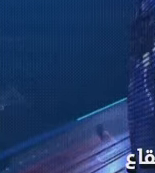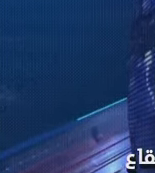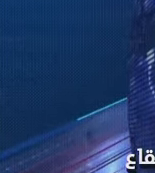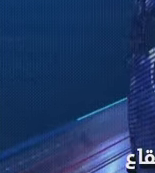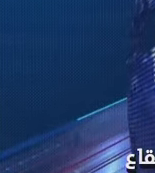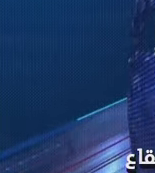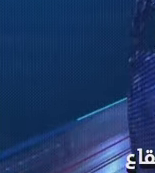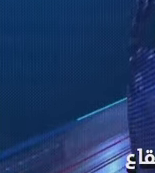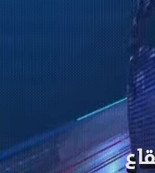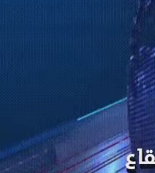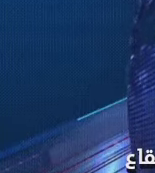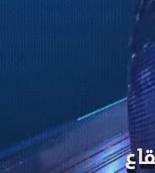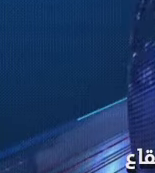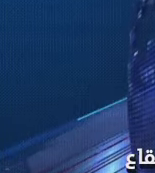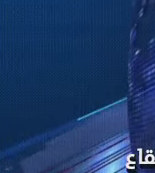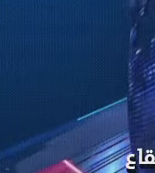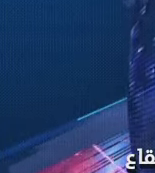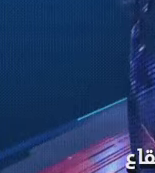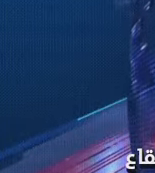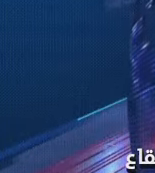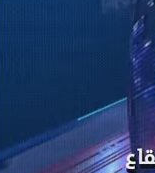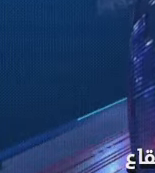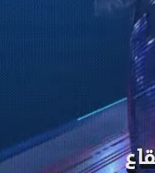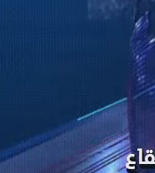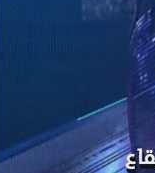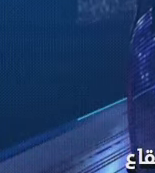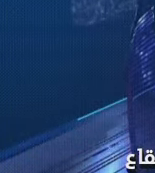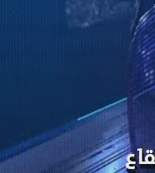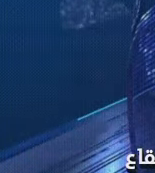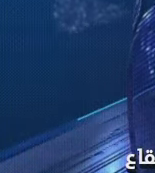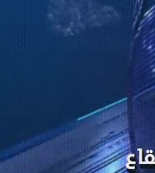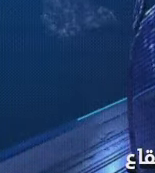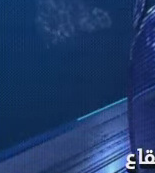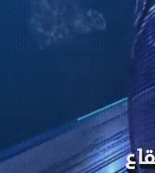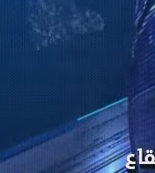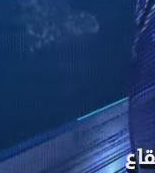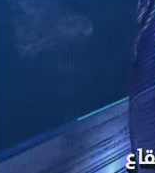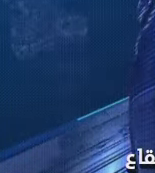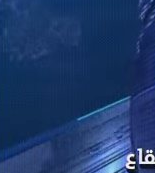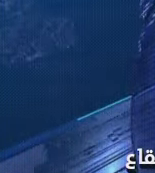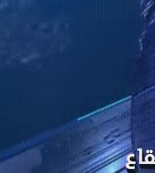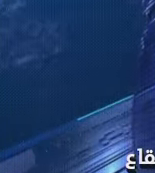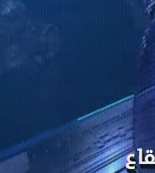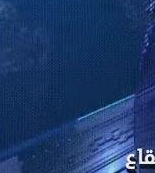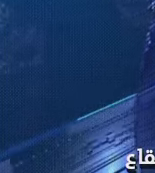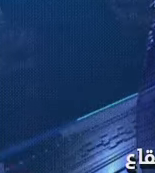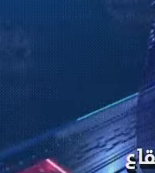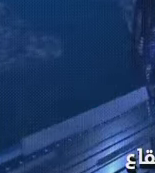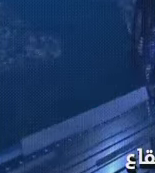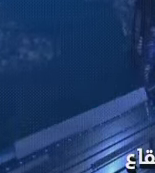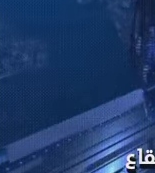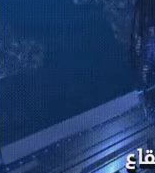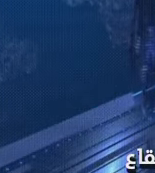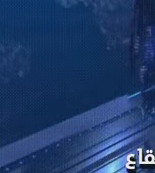ادت الى قطعه هذه الطريق الدوليه التي تربط اي منطقه البقاع الشمالي عند الحدود اللبنانيه السوريه كما